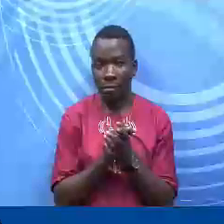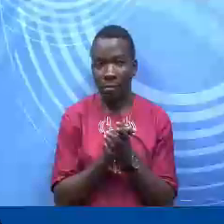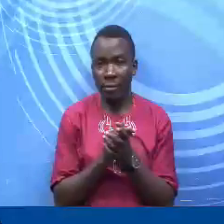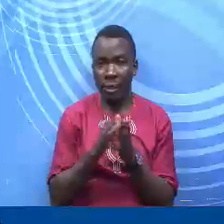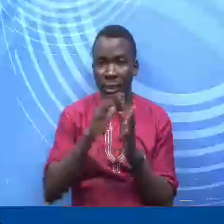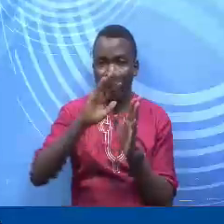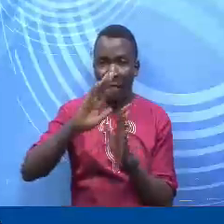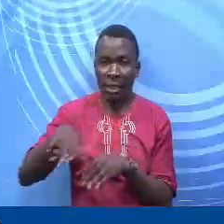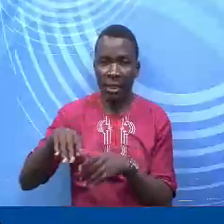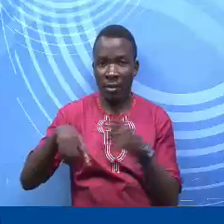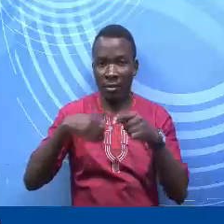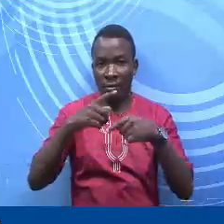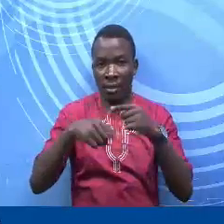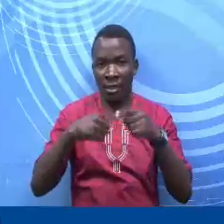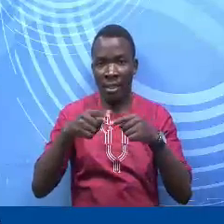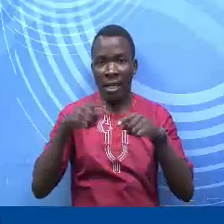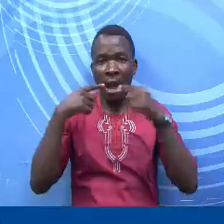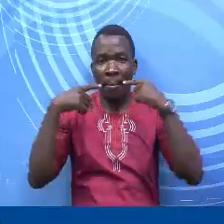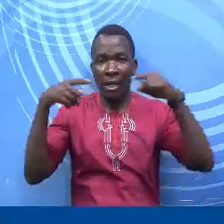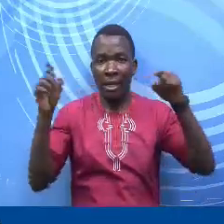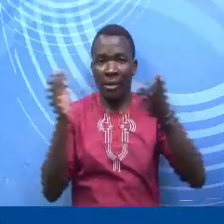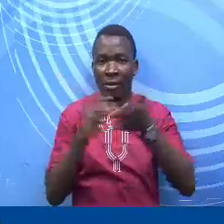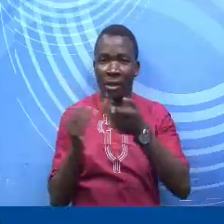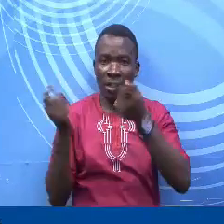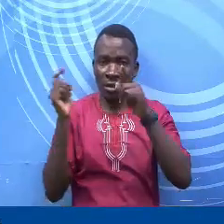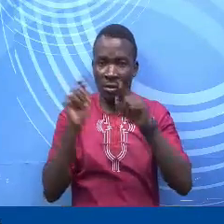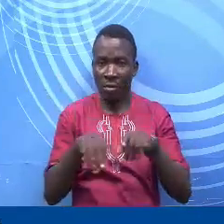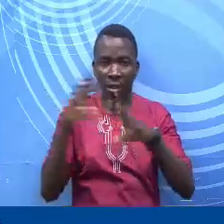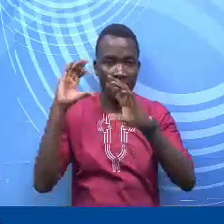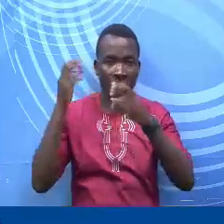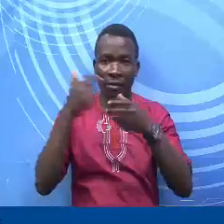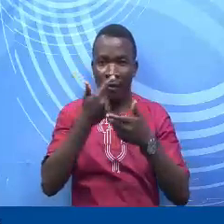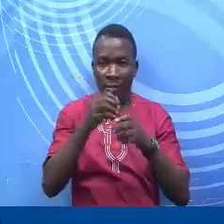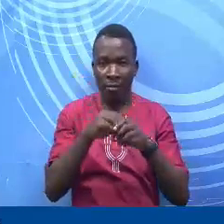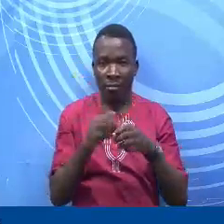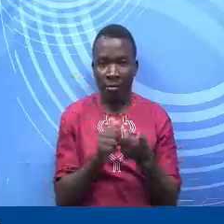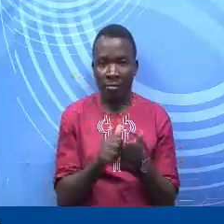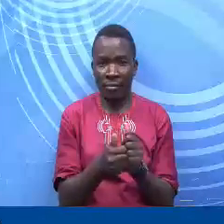Reka tumikire abatumye, turagaruka mu kanya n'amakuru yiriwe avugwa mu mikino.